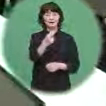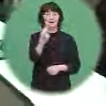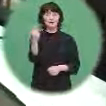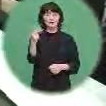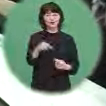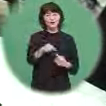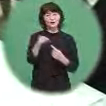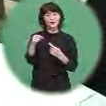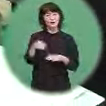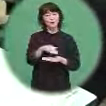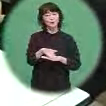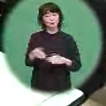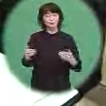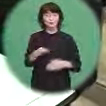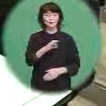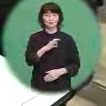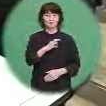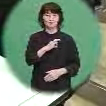ます